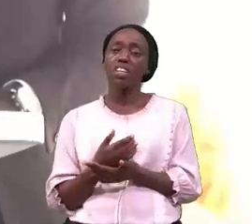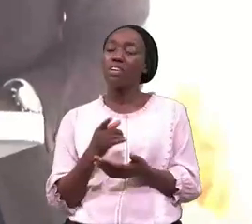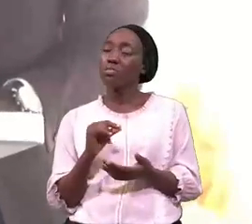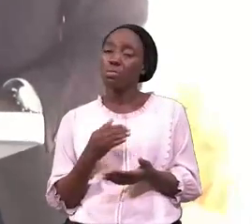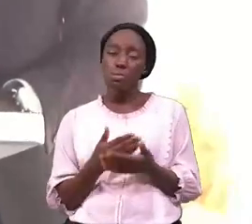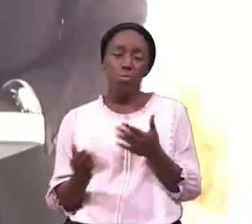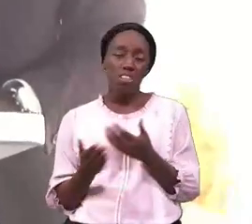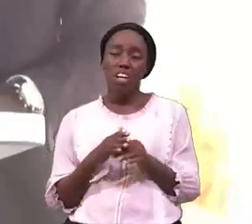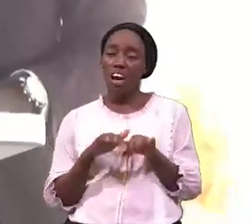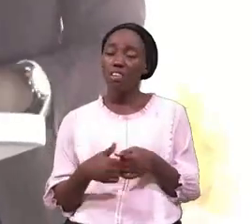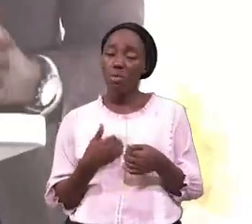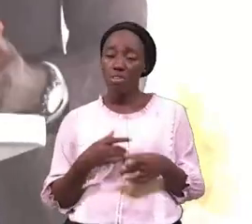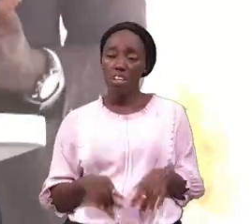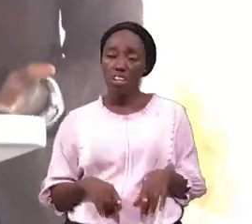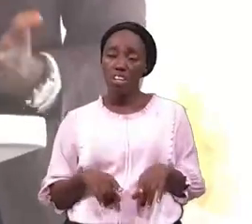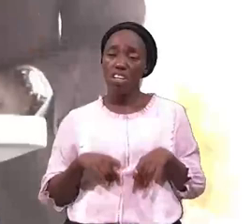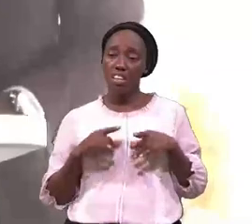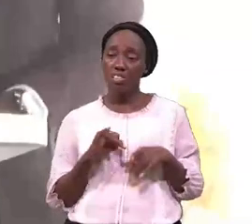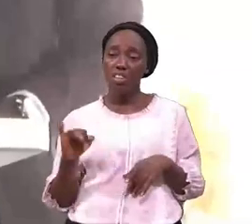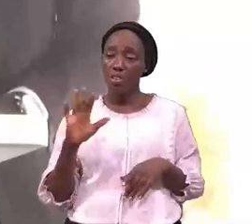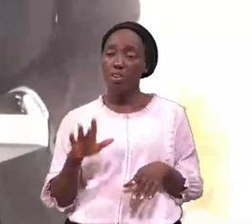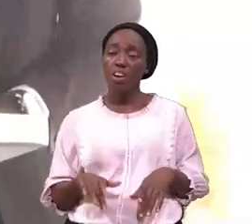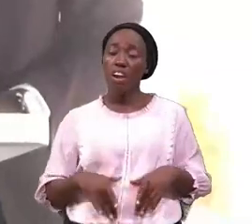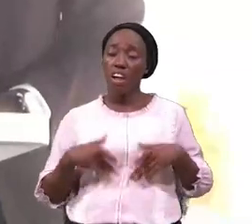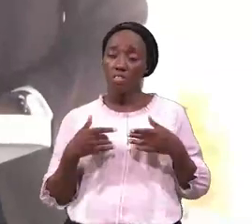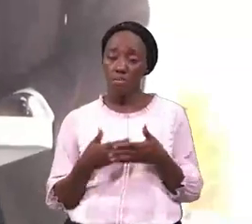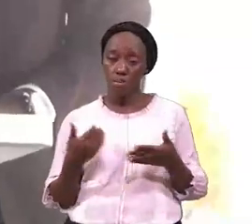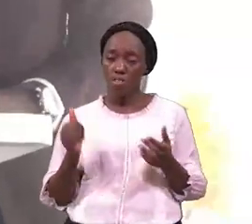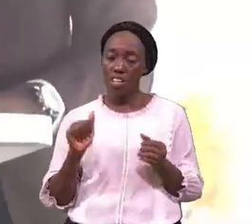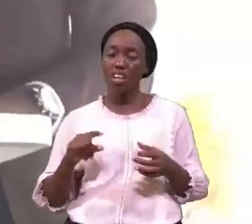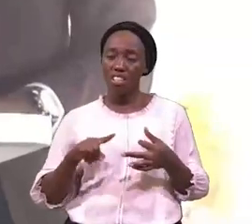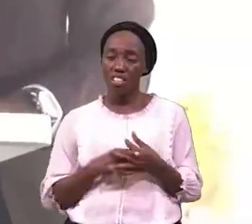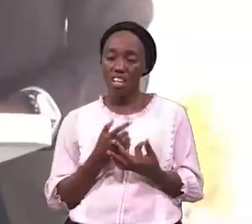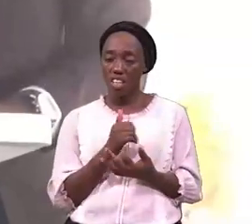Peu importe la manière dont tu menais ta vie, tu peux commencer à nouveau.